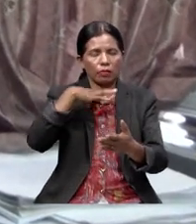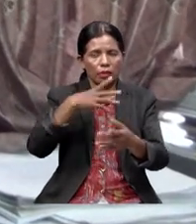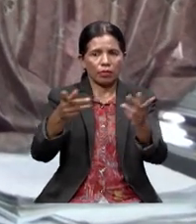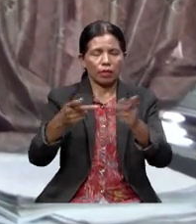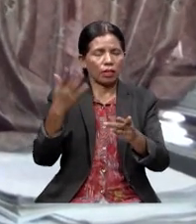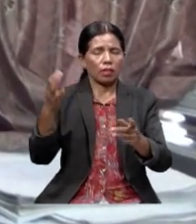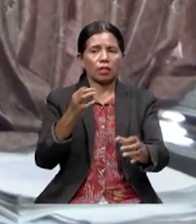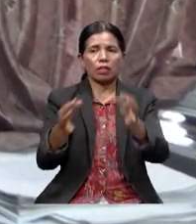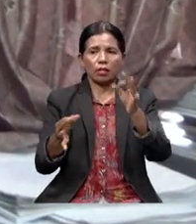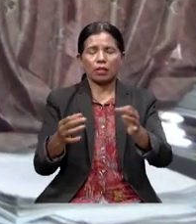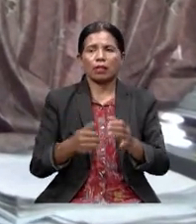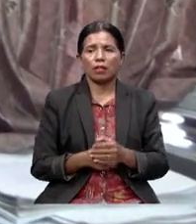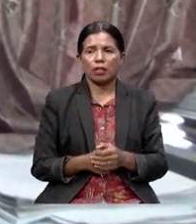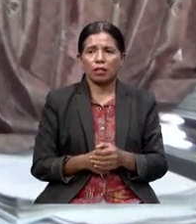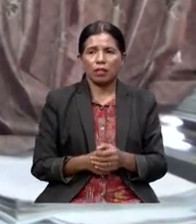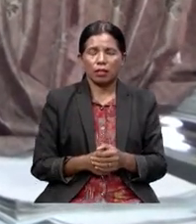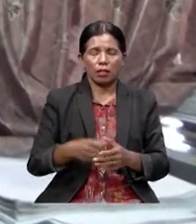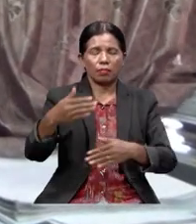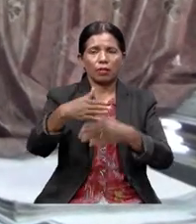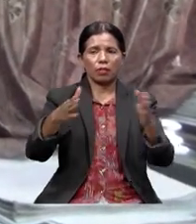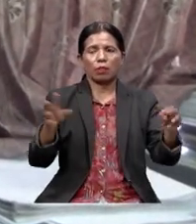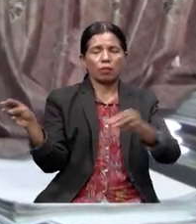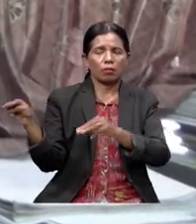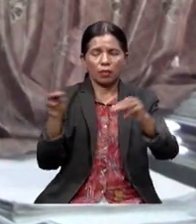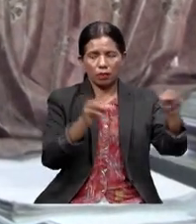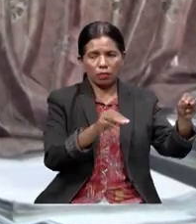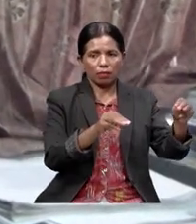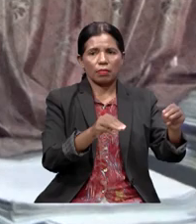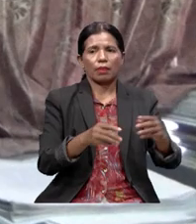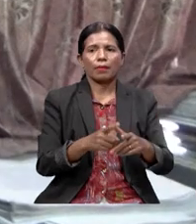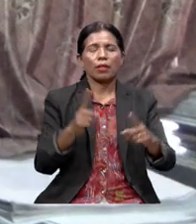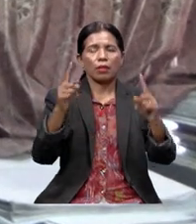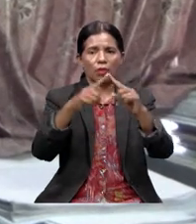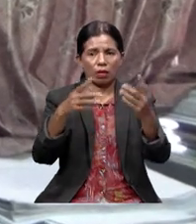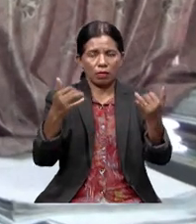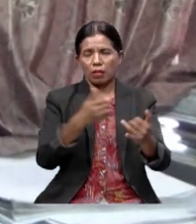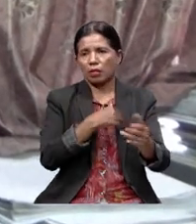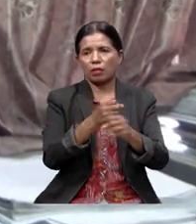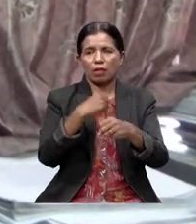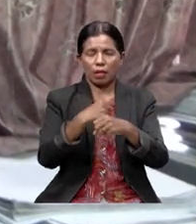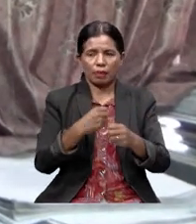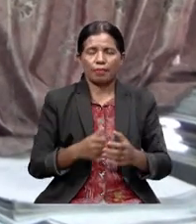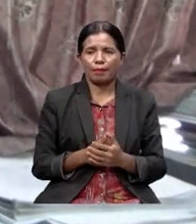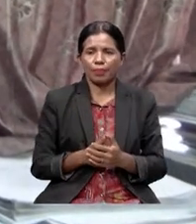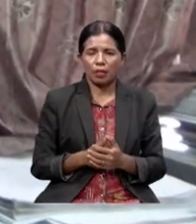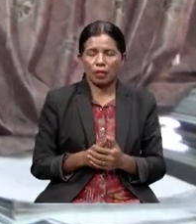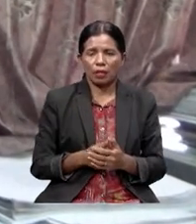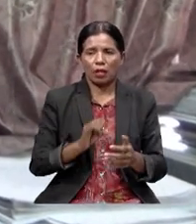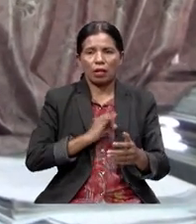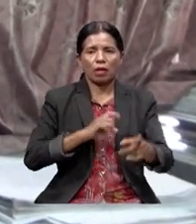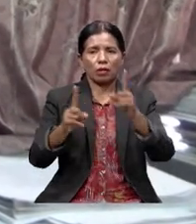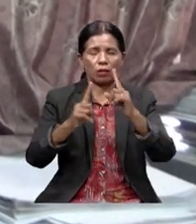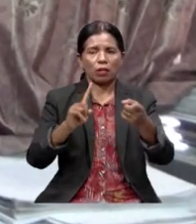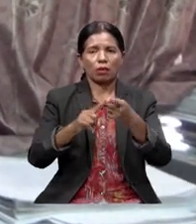ami se karik se bele masa tulu ka hat ne muda tun mahiu tu karaik mebe tu agora si dau realiza. Então o hina o colega